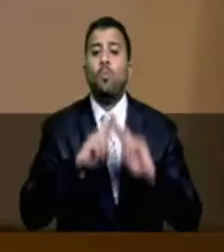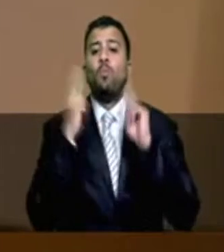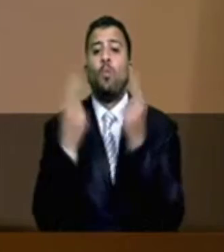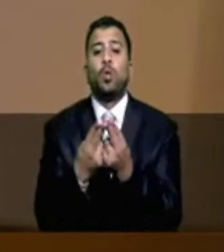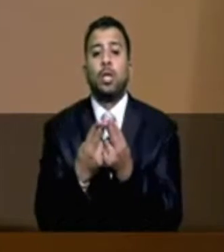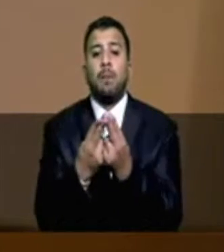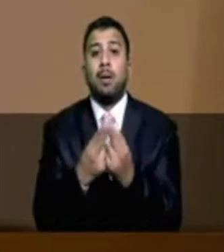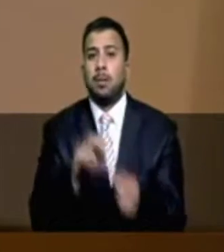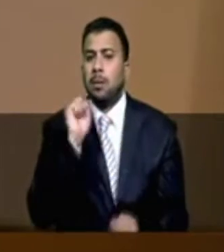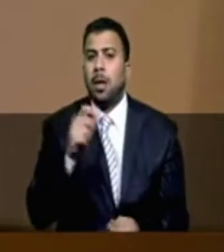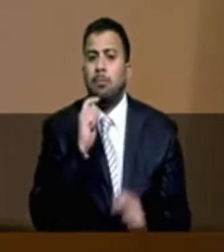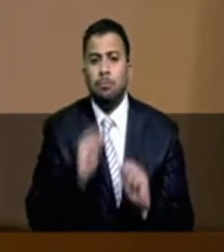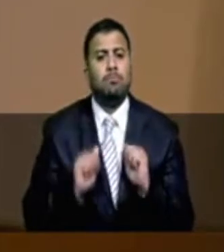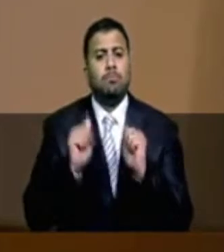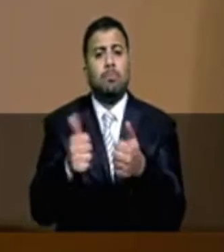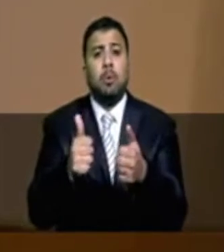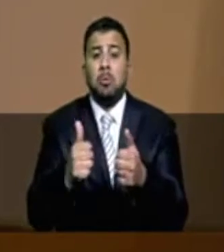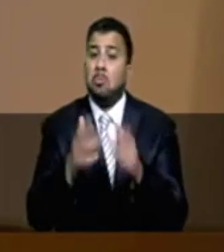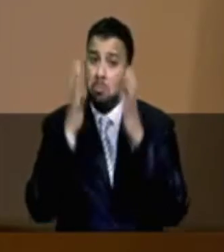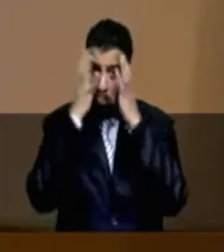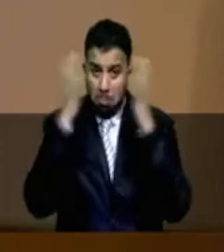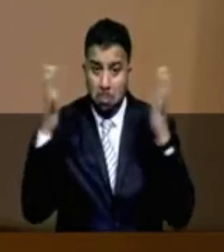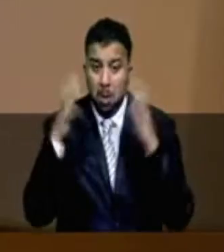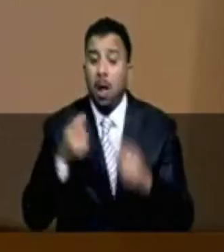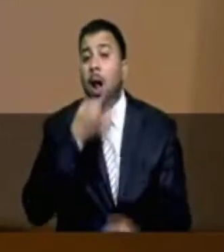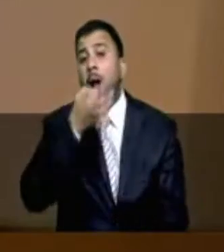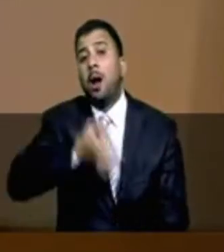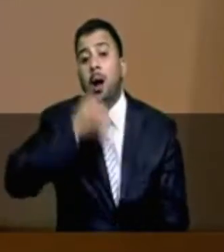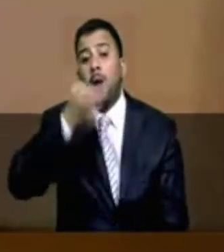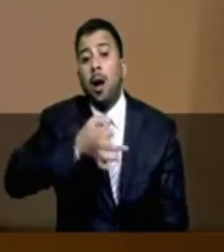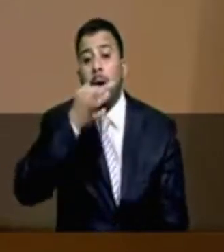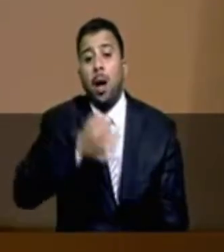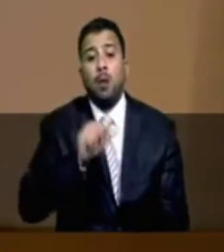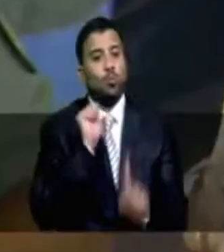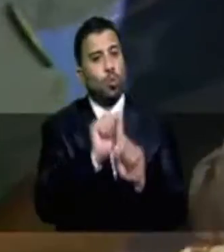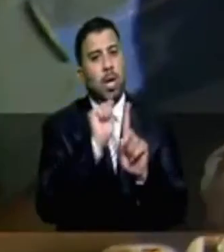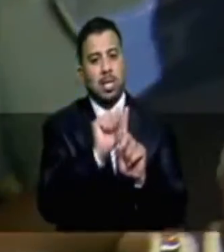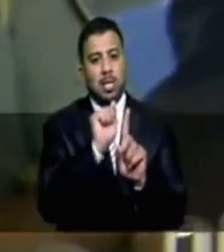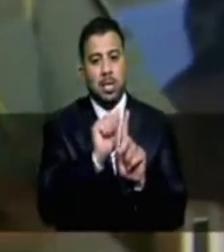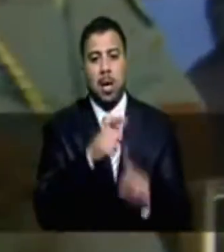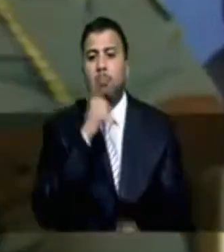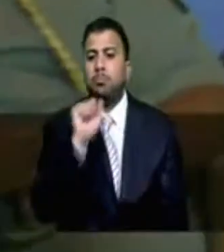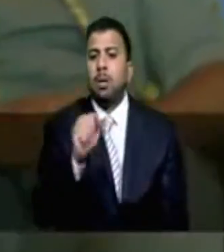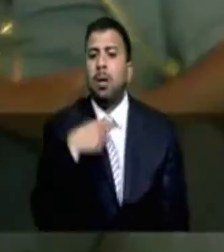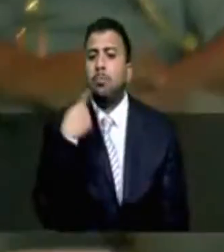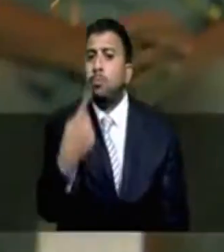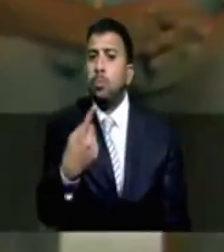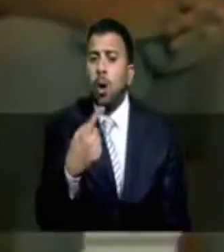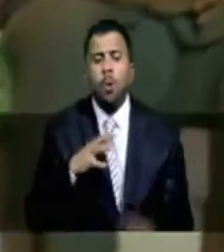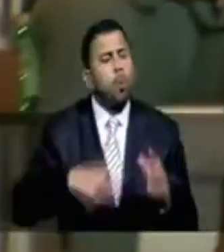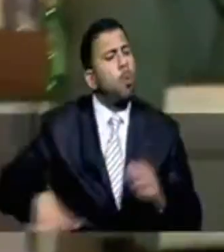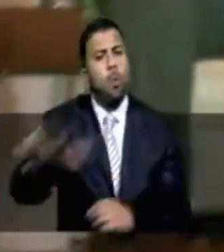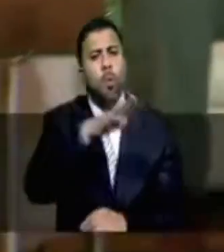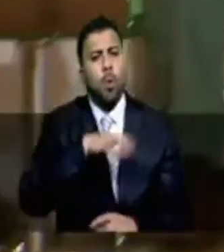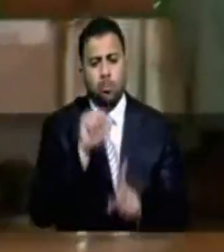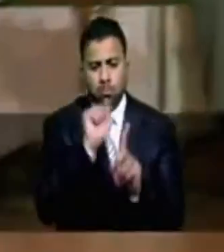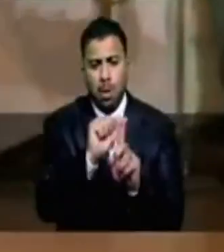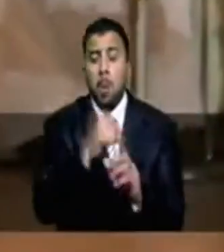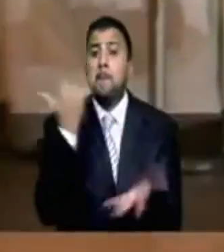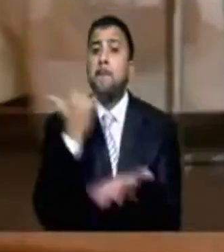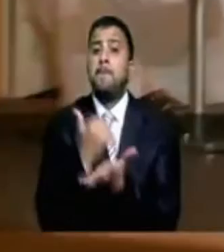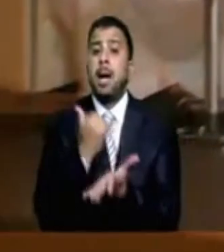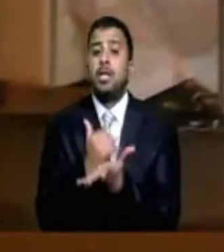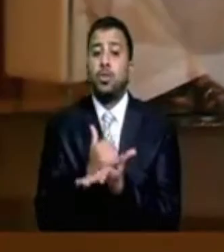للمؤتمر، والتي شارك بها نخبة من المتحدثين والمتخصصين الذين يمثلون جميع الأجهزة